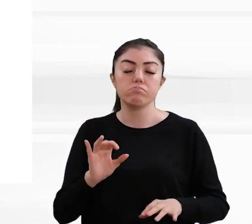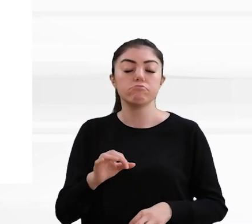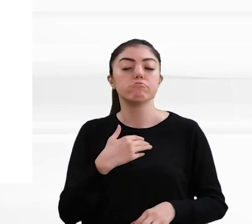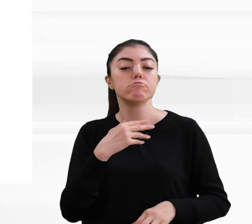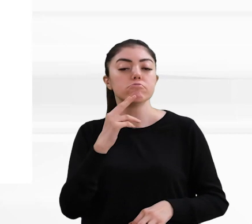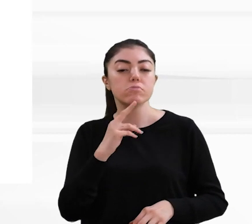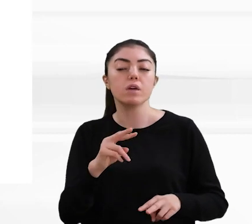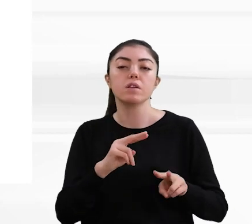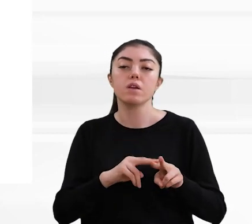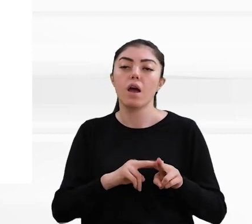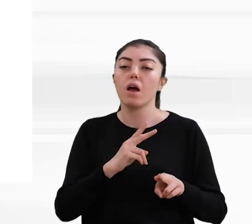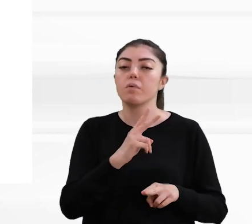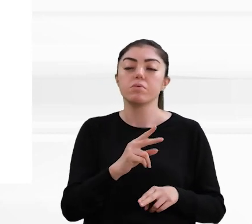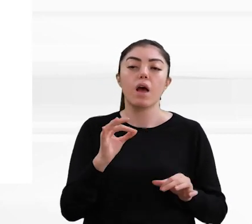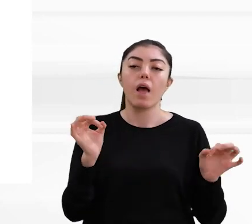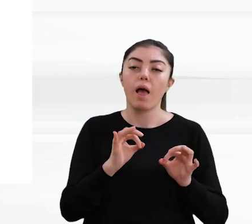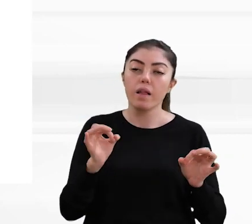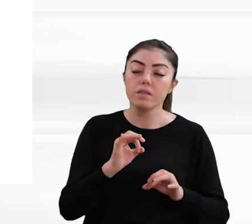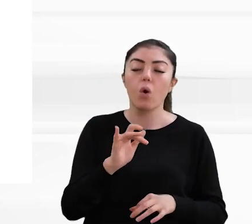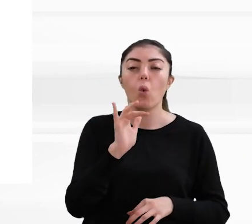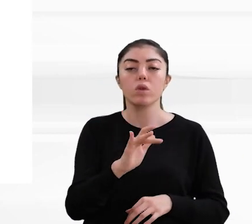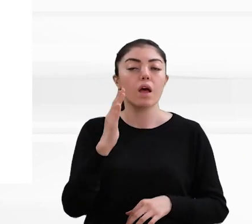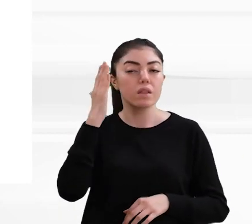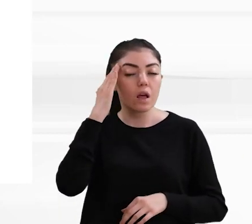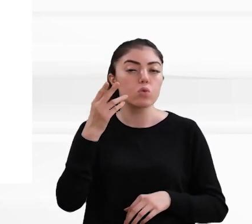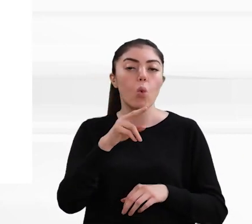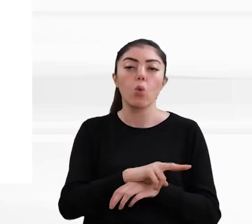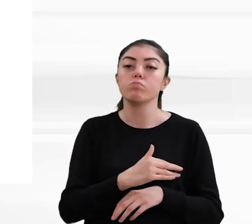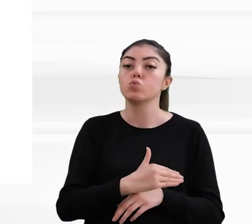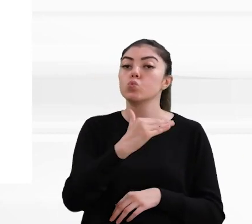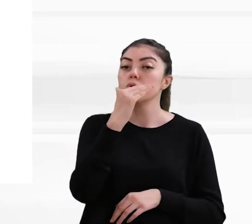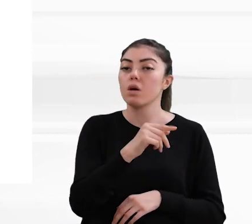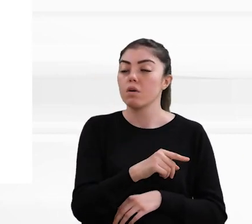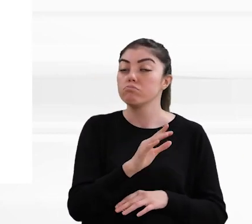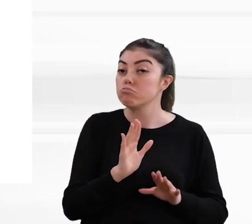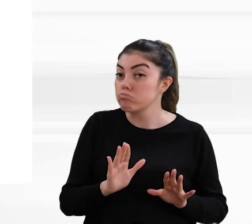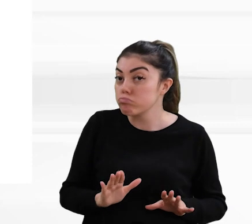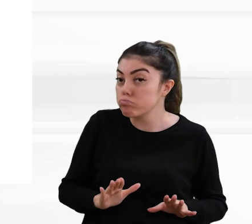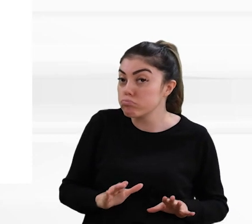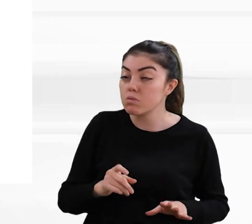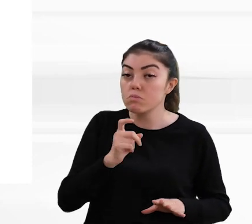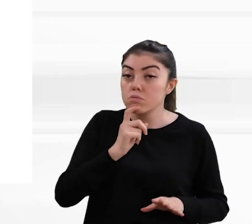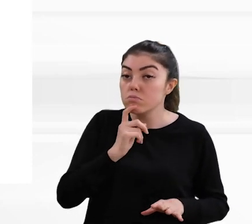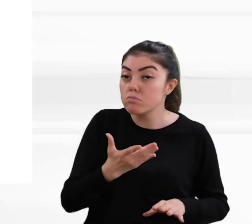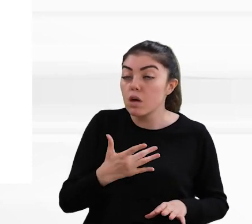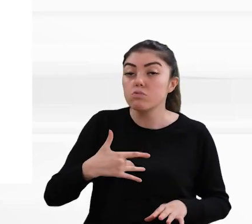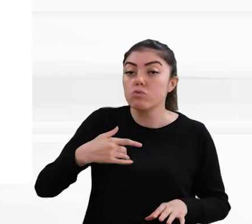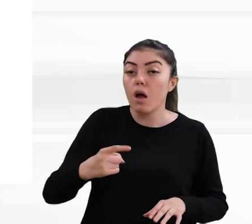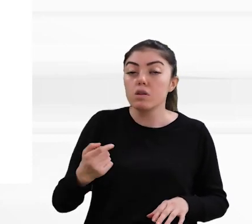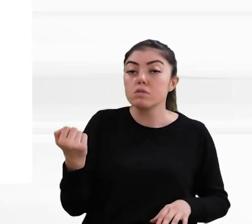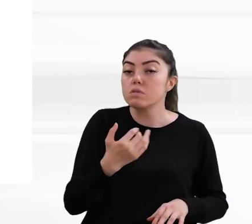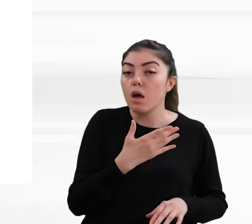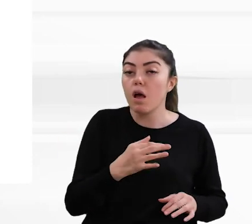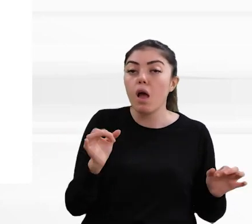bakalım Cup popülasyonunun erken ve orta yaşadı ölüm oranı yüksektir Halbuki bakın hayatta kalan canlı